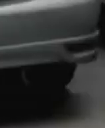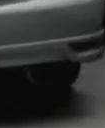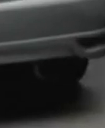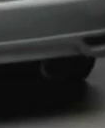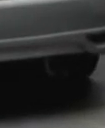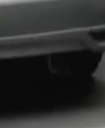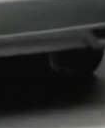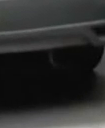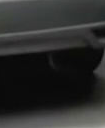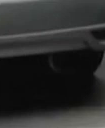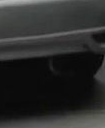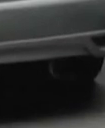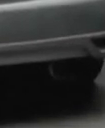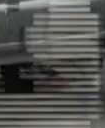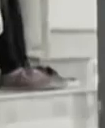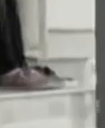แล้วพี่ดูดทำไมล่ะคะ